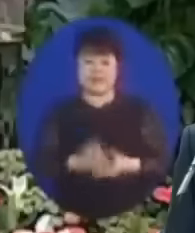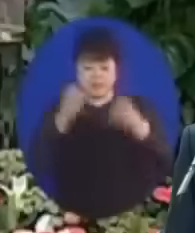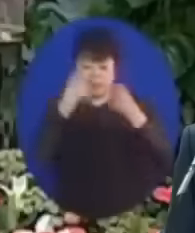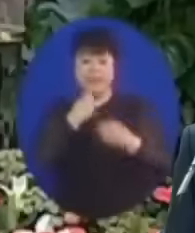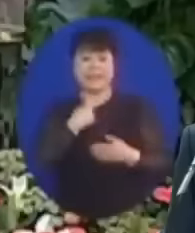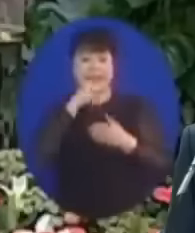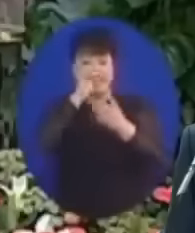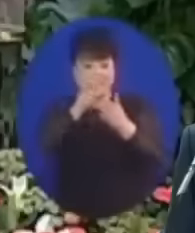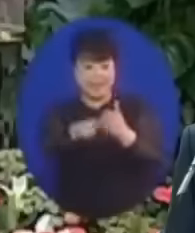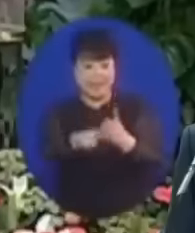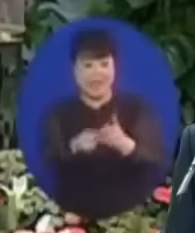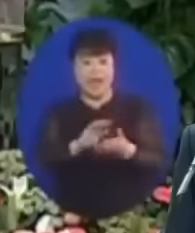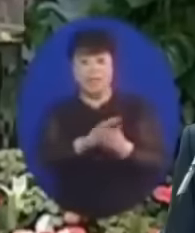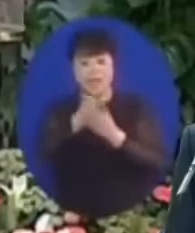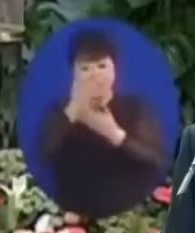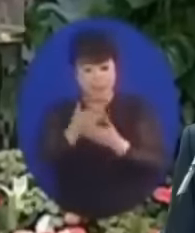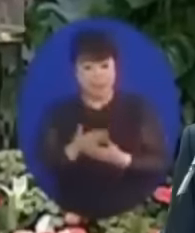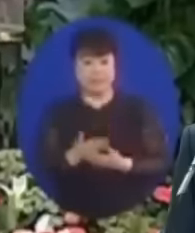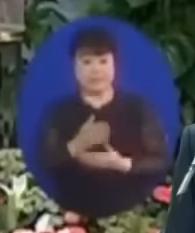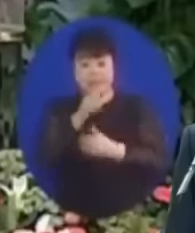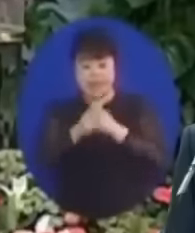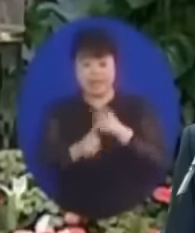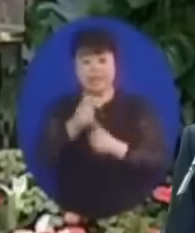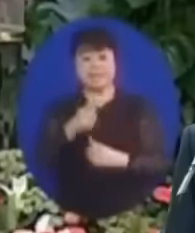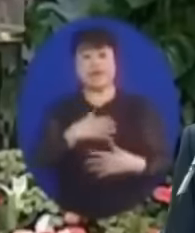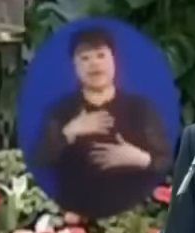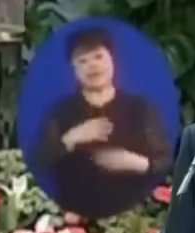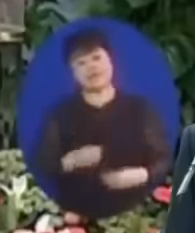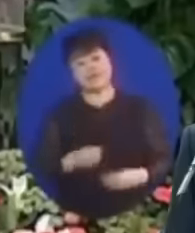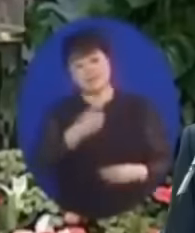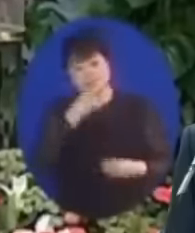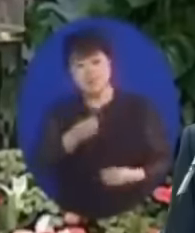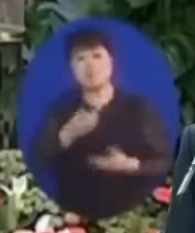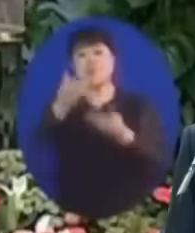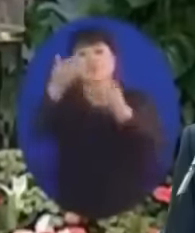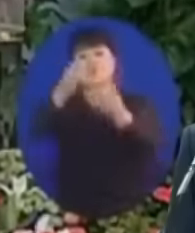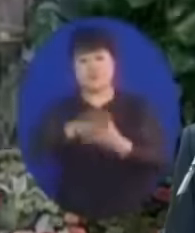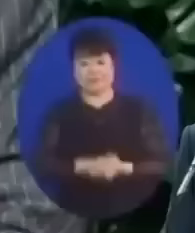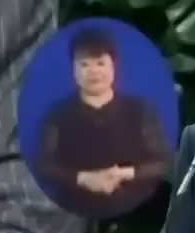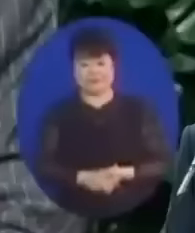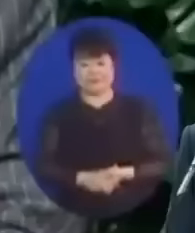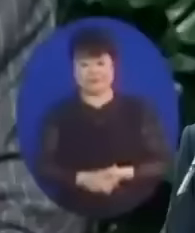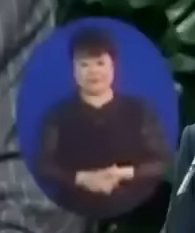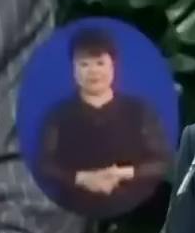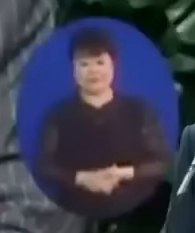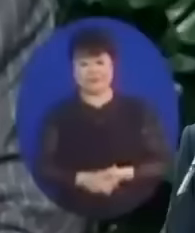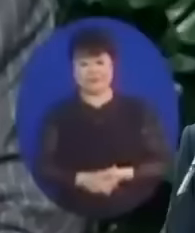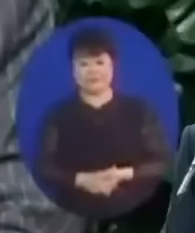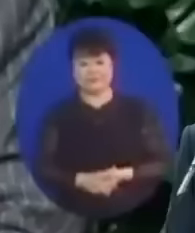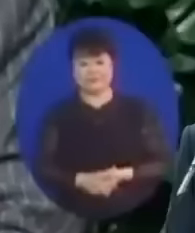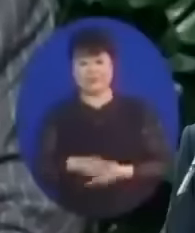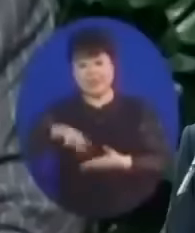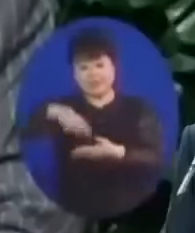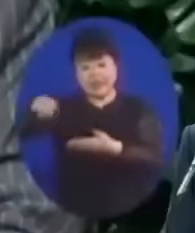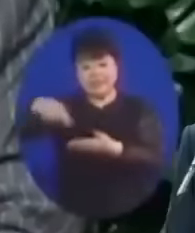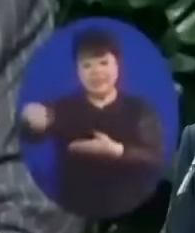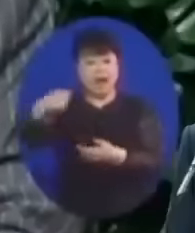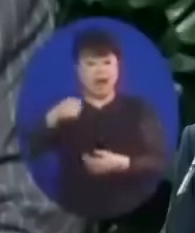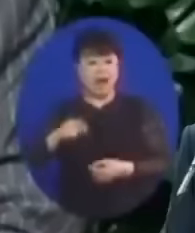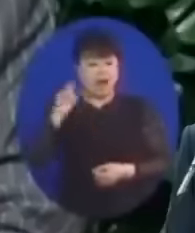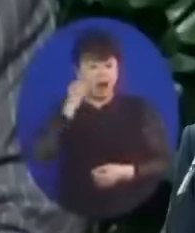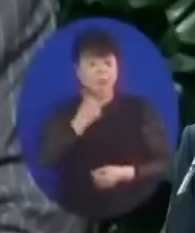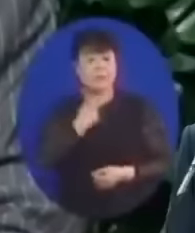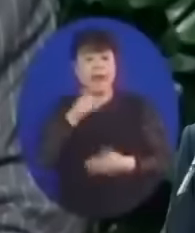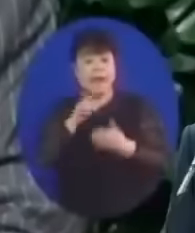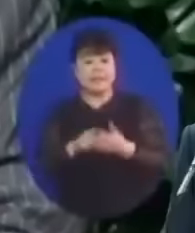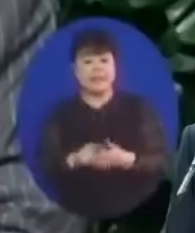고난 당해서 변화되어야 하나님이 안심하고 축복을 해줄 수 있는 것입니다. 탕자가 어려운 고난을